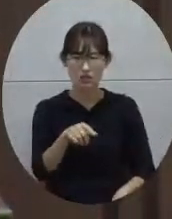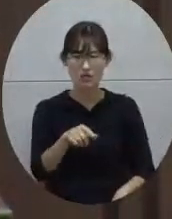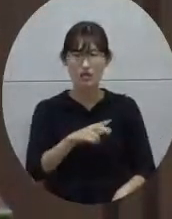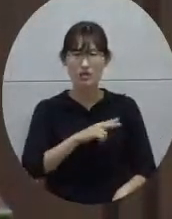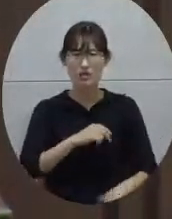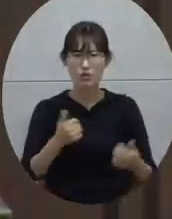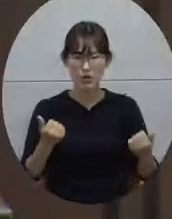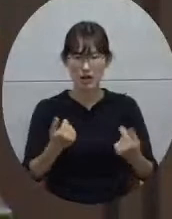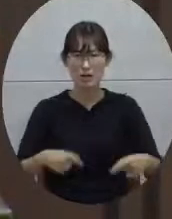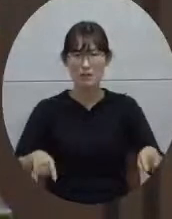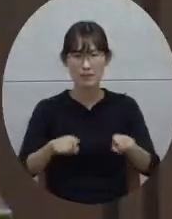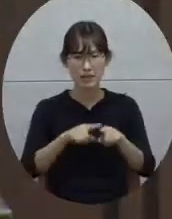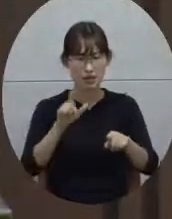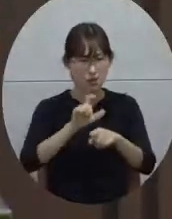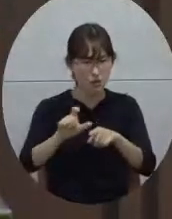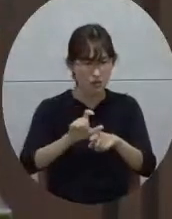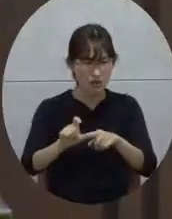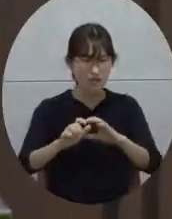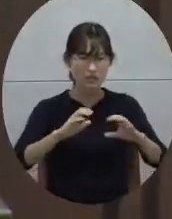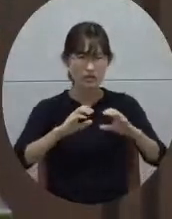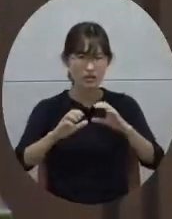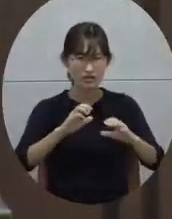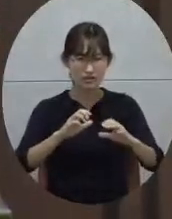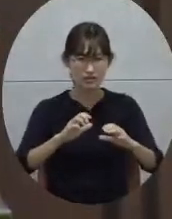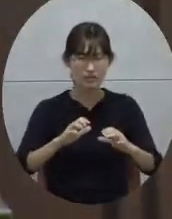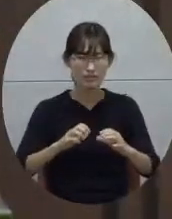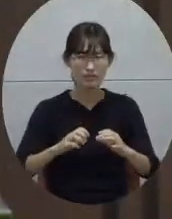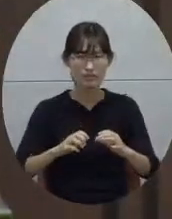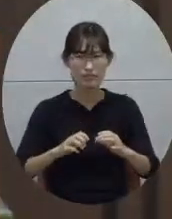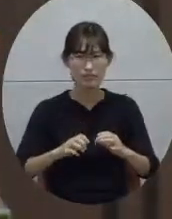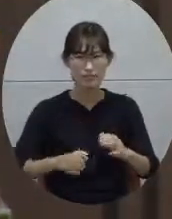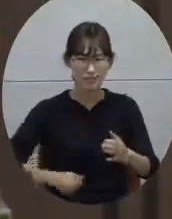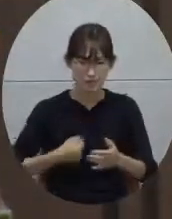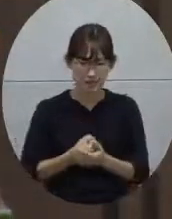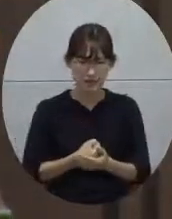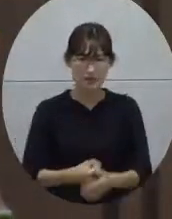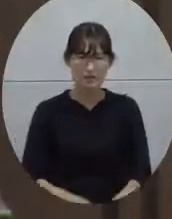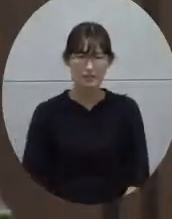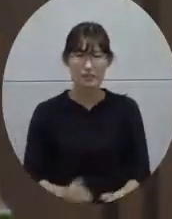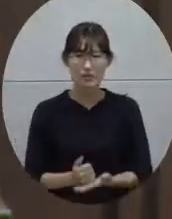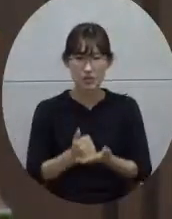고민하겠습니다. 존경하는 김병국 의장님과 의원님 여러분,